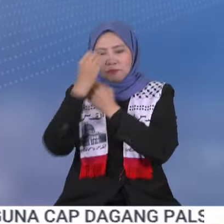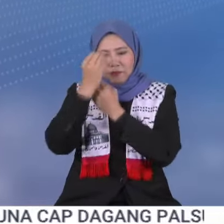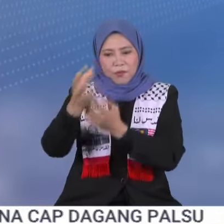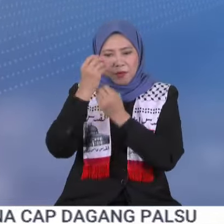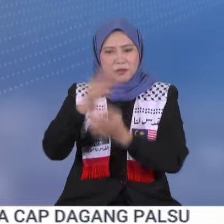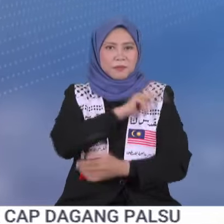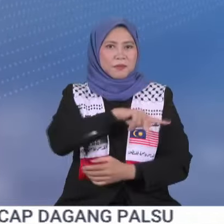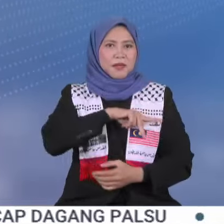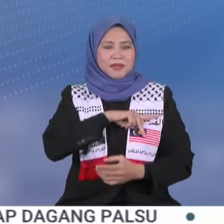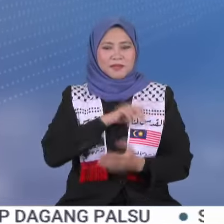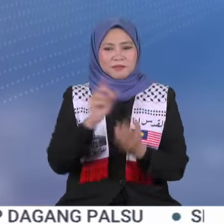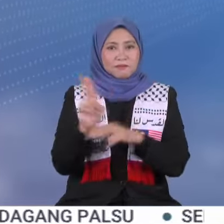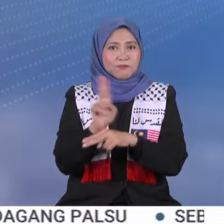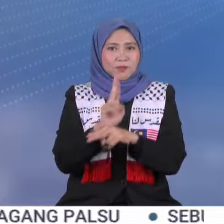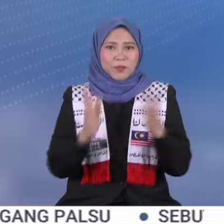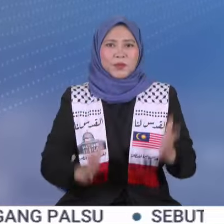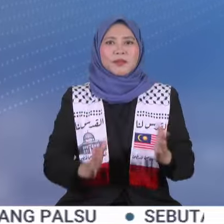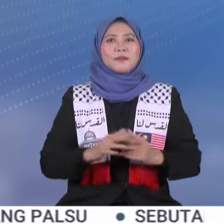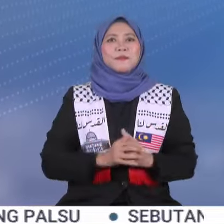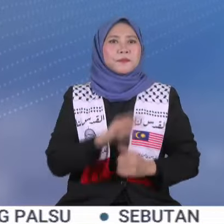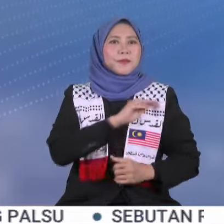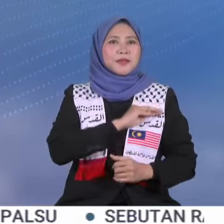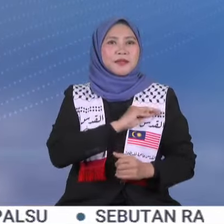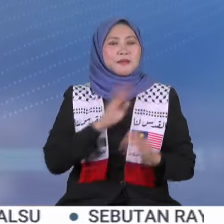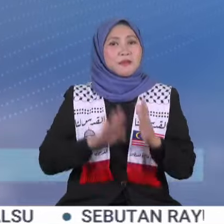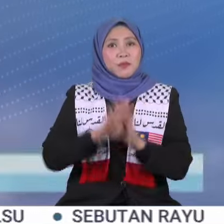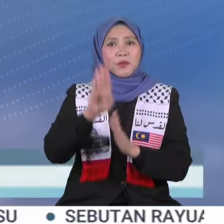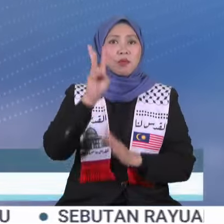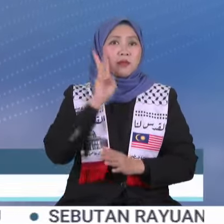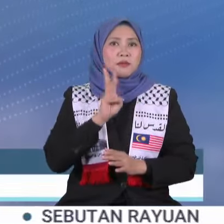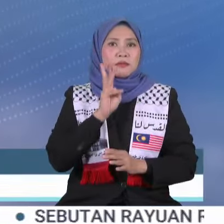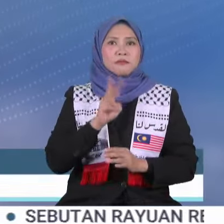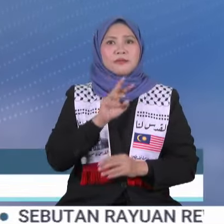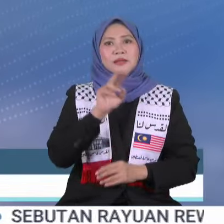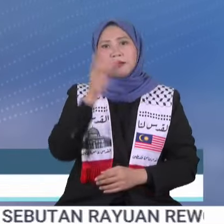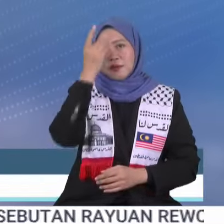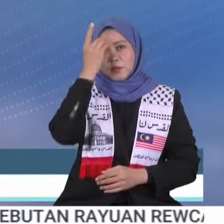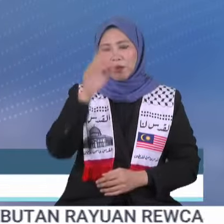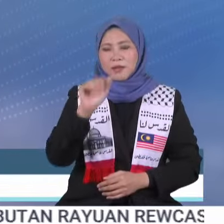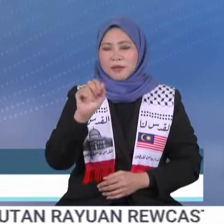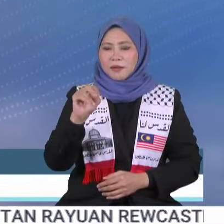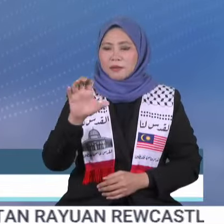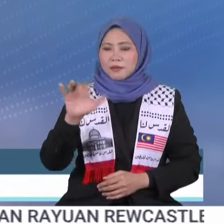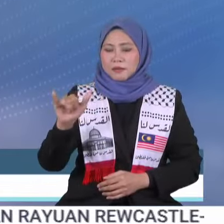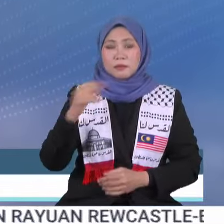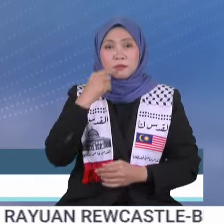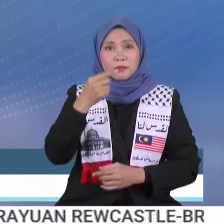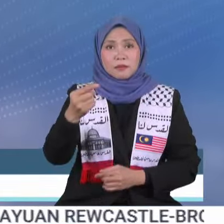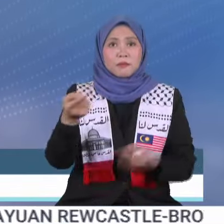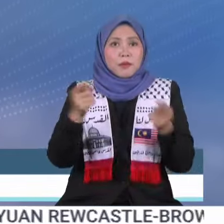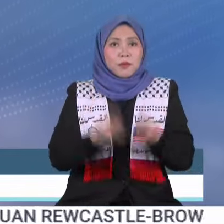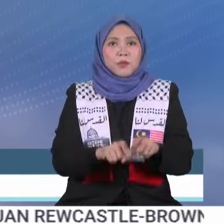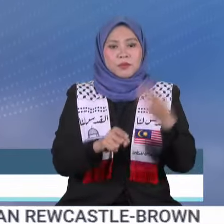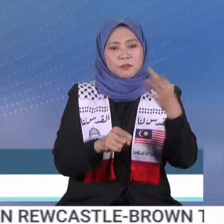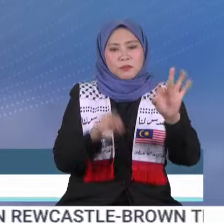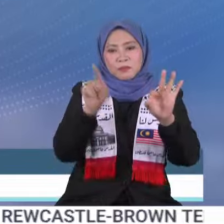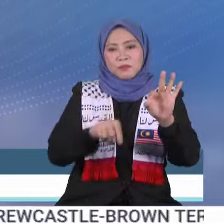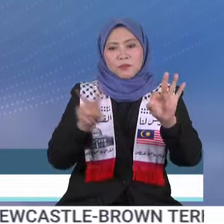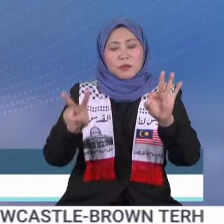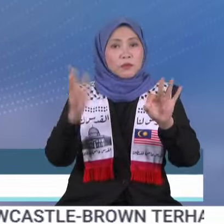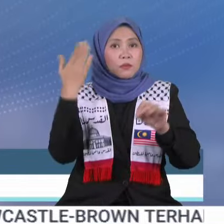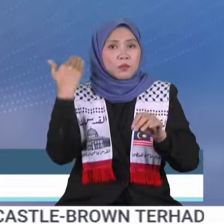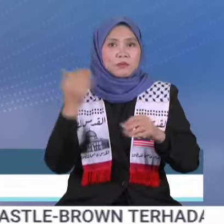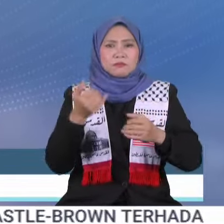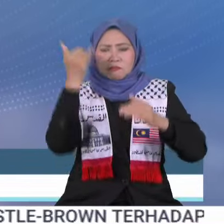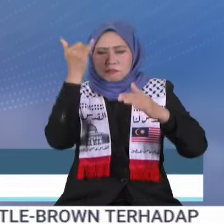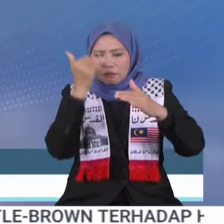peribadi pelanggan menteri pembangunan wanita keluarga dan masyarakat Datuk Seri ni chukri berkata kejadian 19 Februari lalu melibatkan